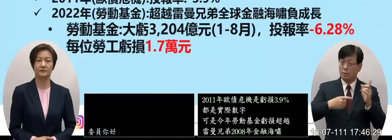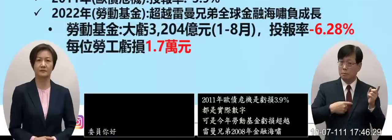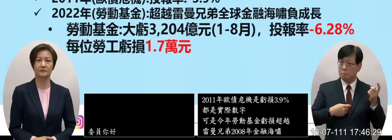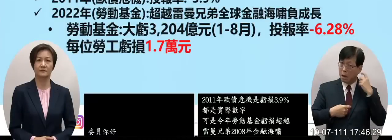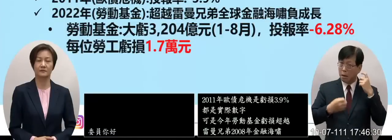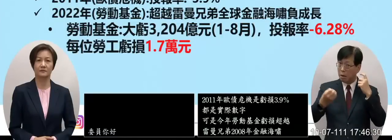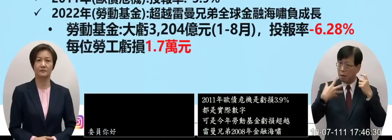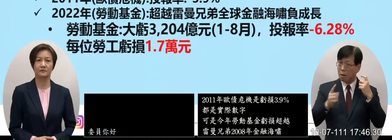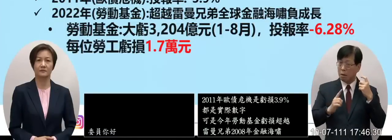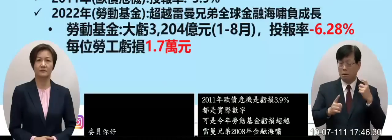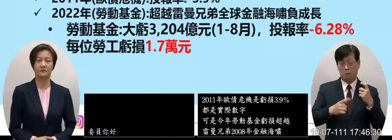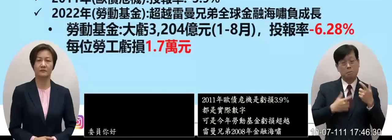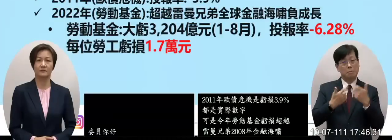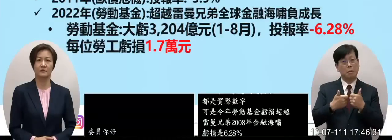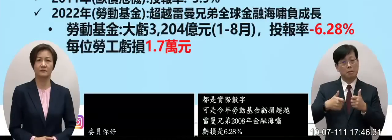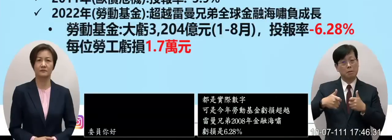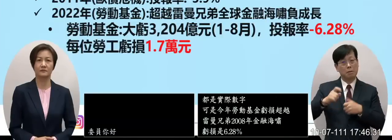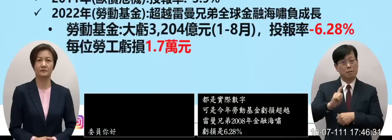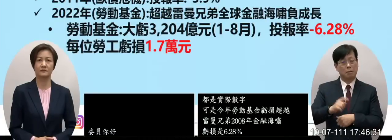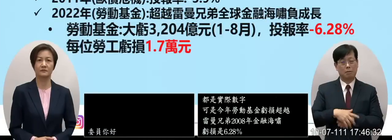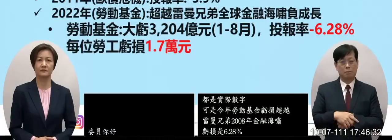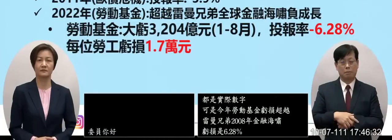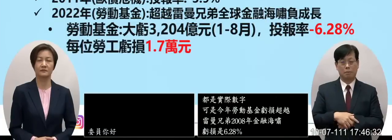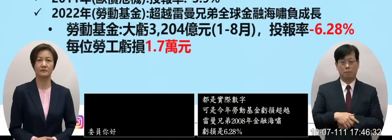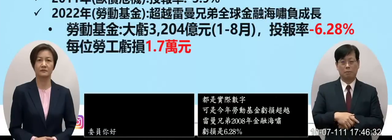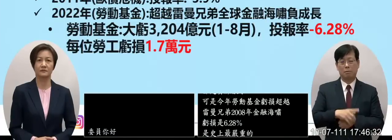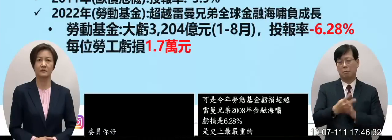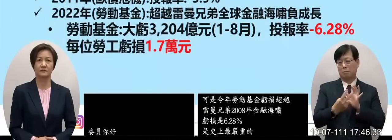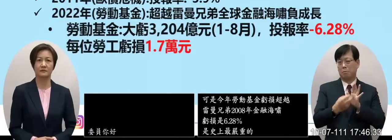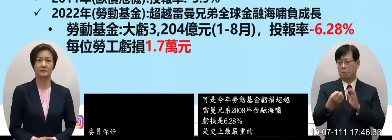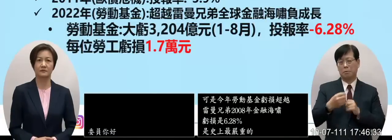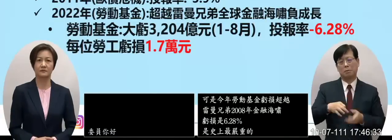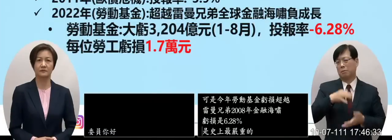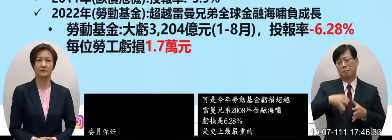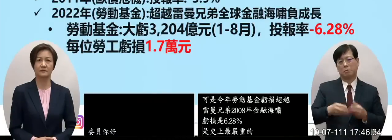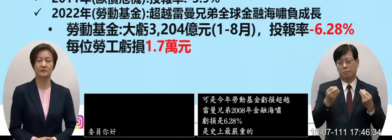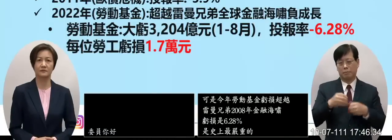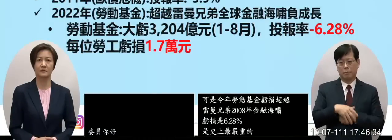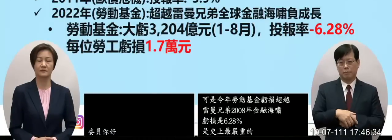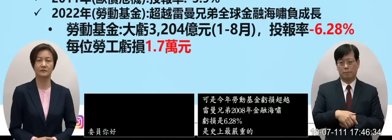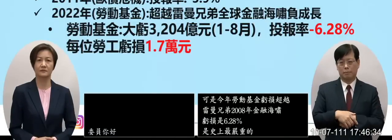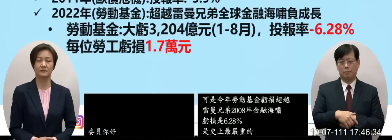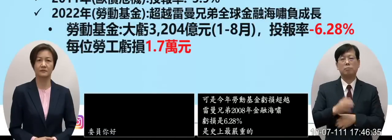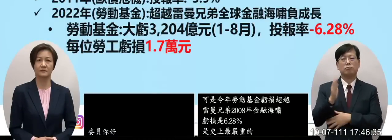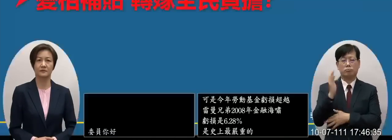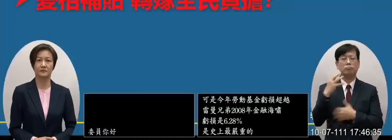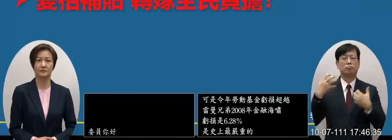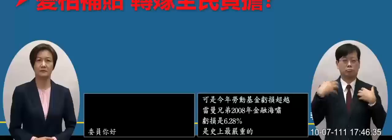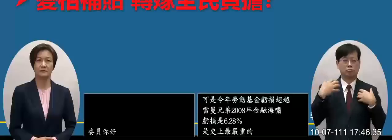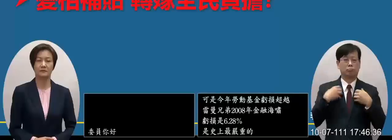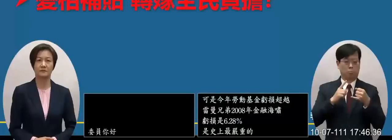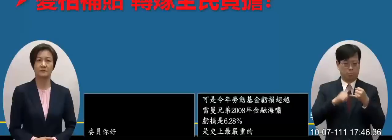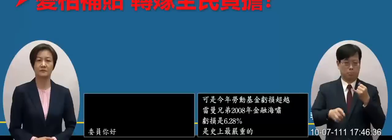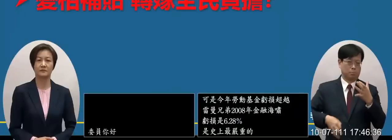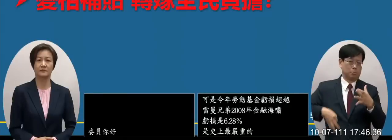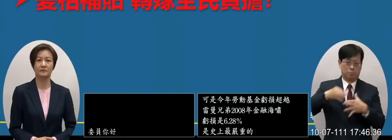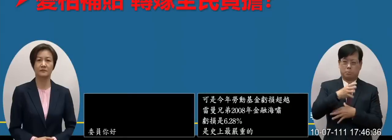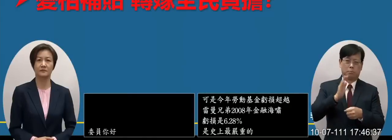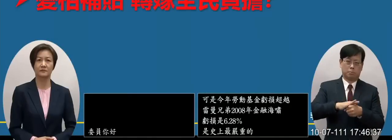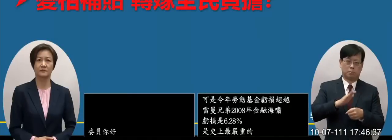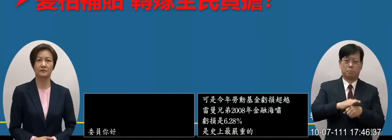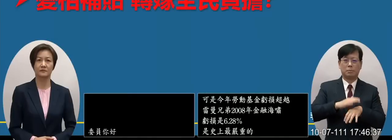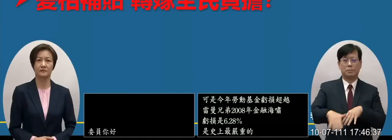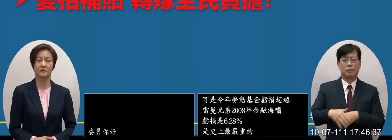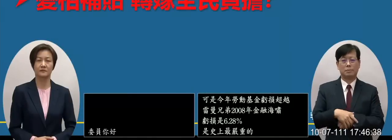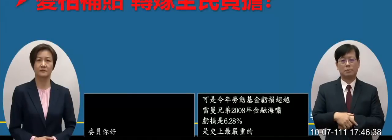听到您的这个因应的方法呢，是说什么？你说不要担心，政府会负最后的支付责